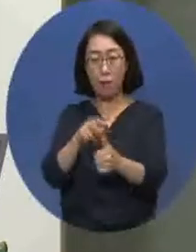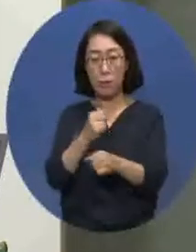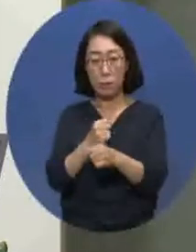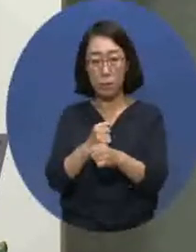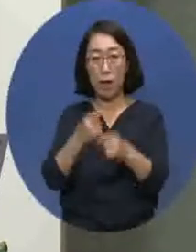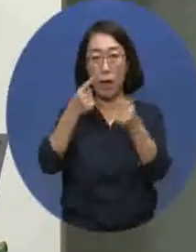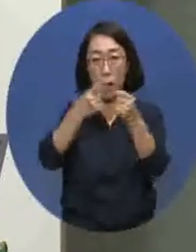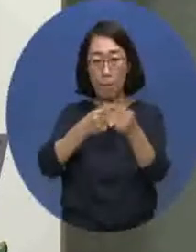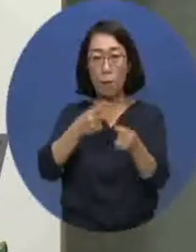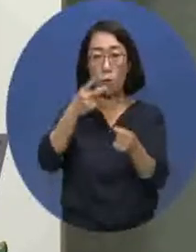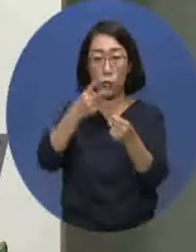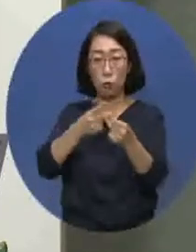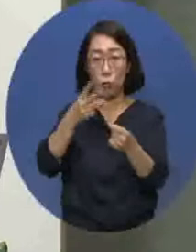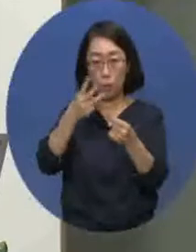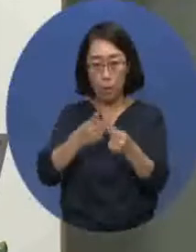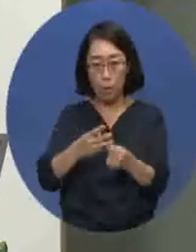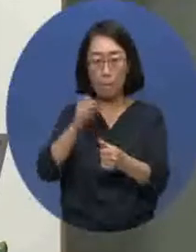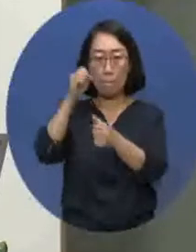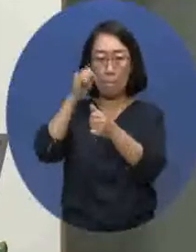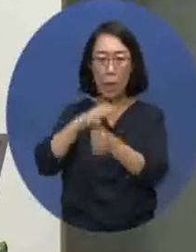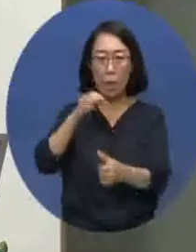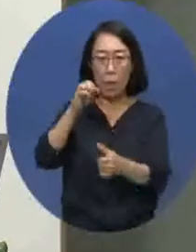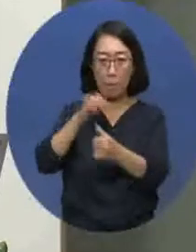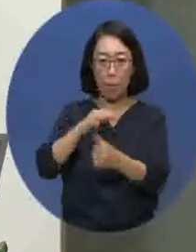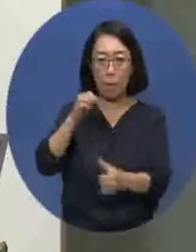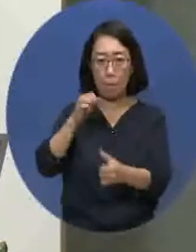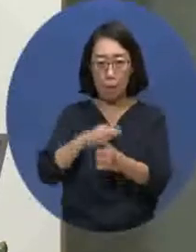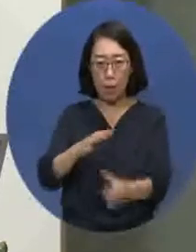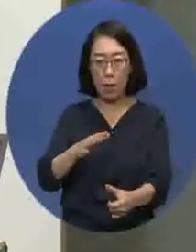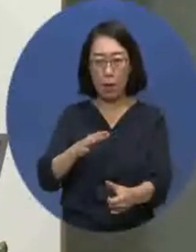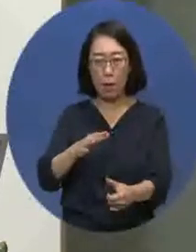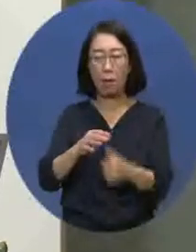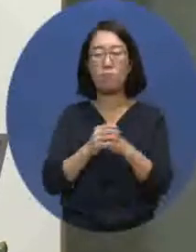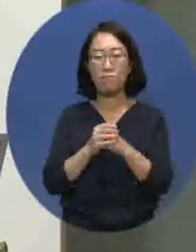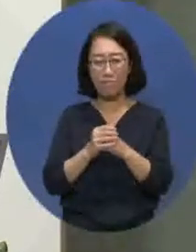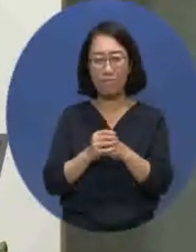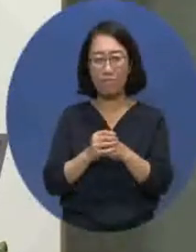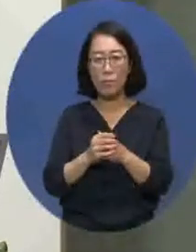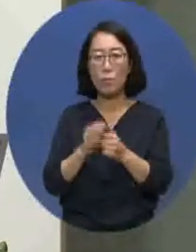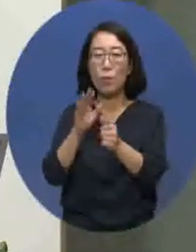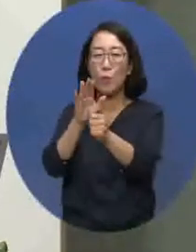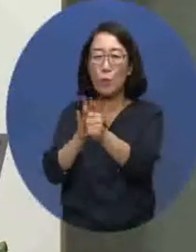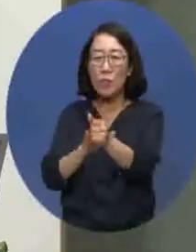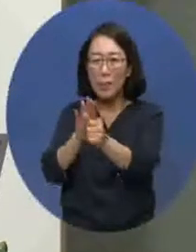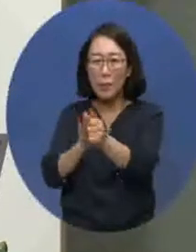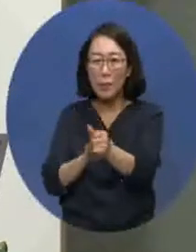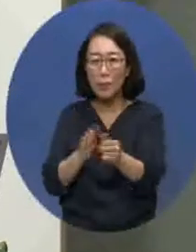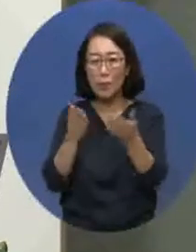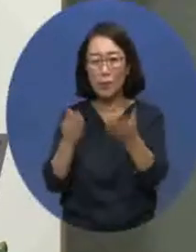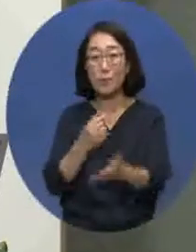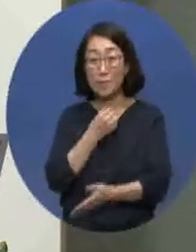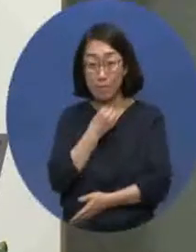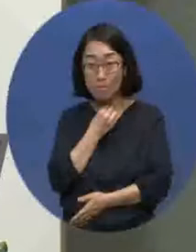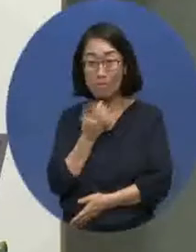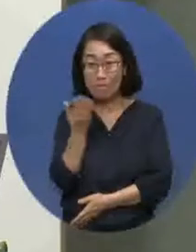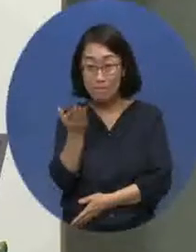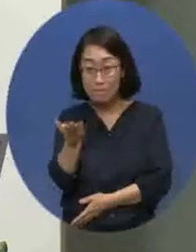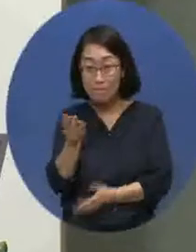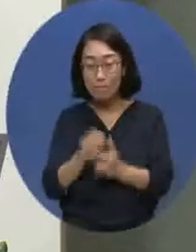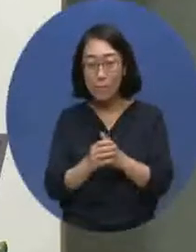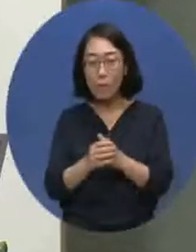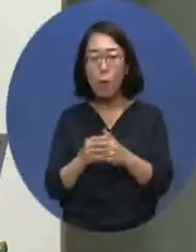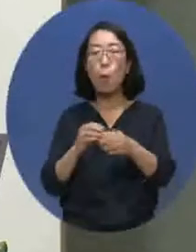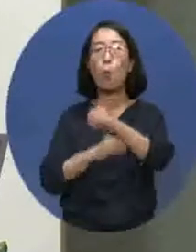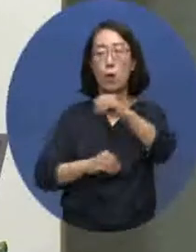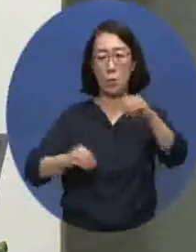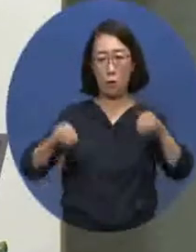3번이나 에나 빵을 하셔서 굉장히 참 뭐라고 위로의 말씀을 드려야 할 지 모르겠지만 아마 그것이 오히려